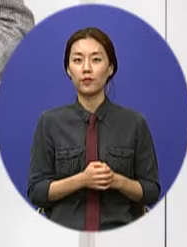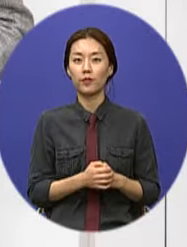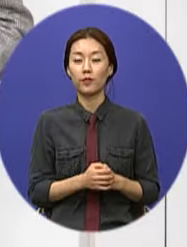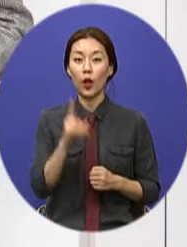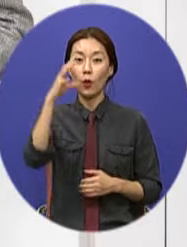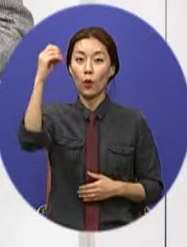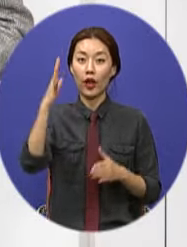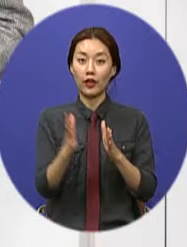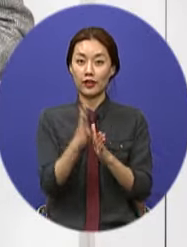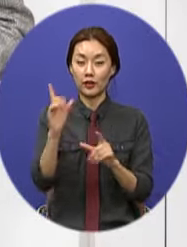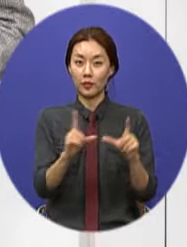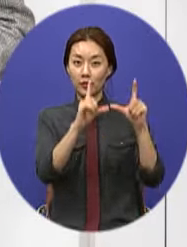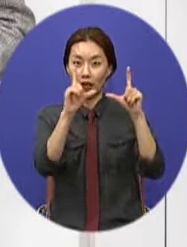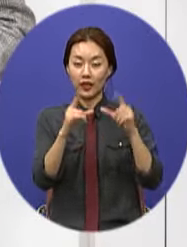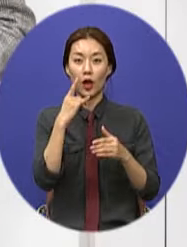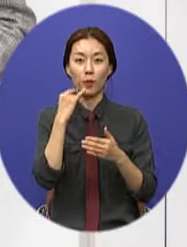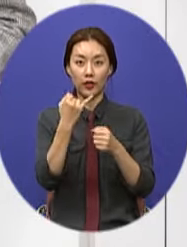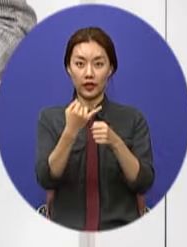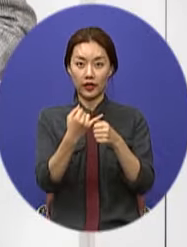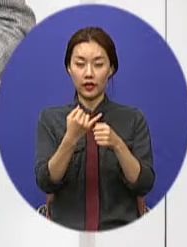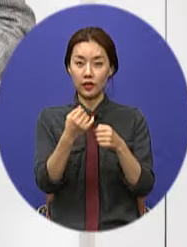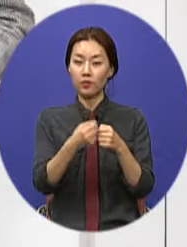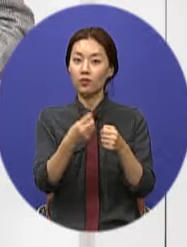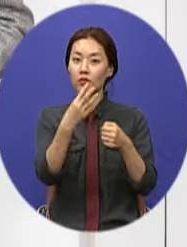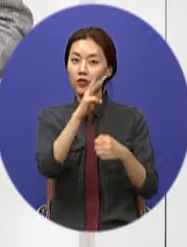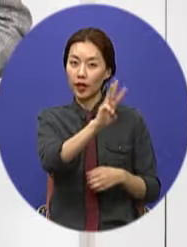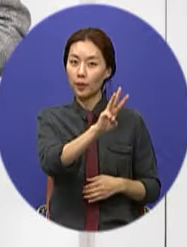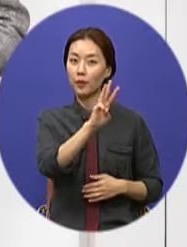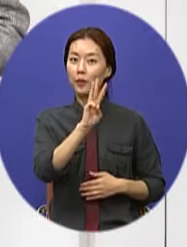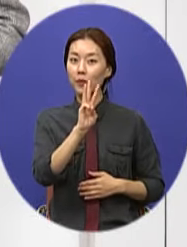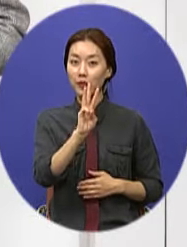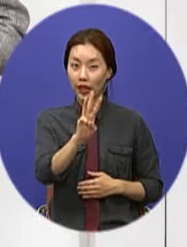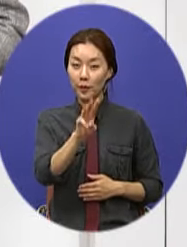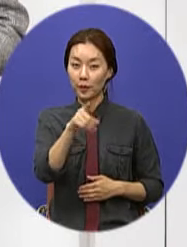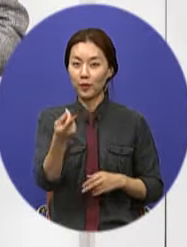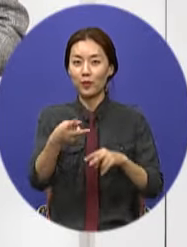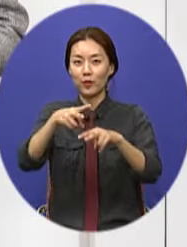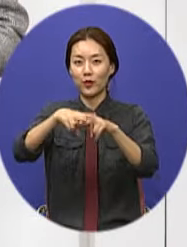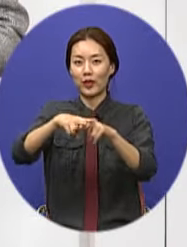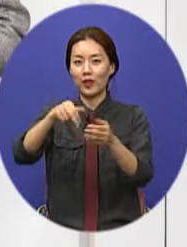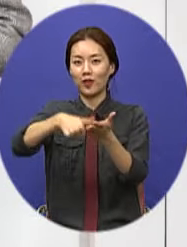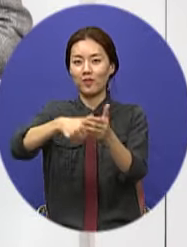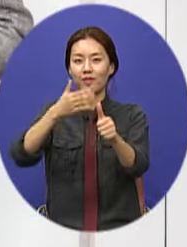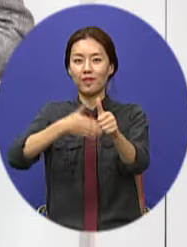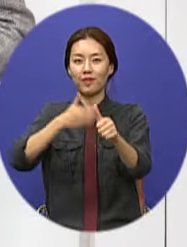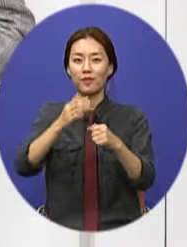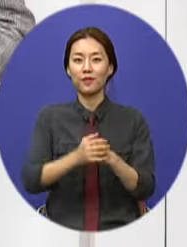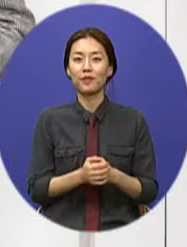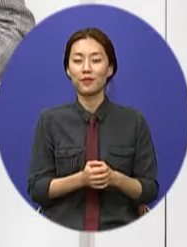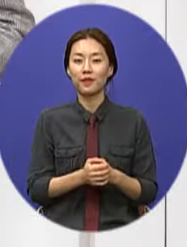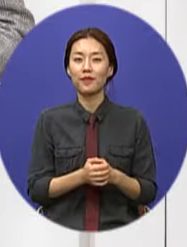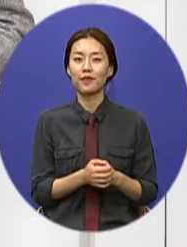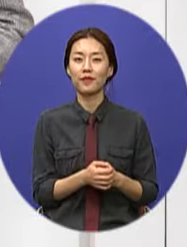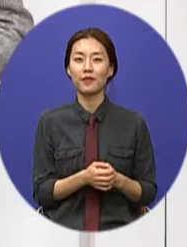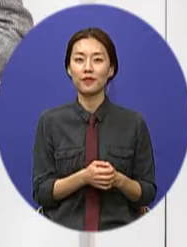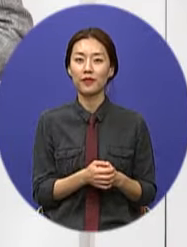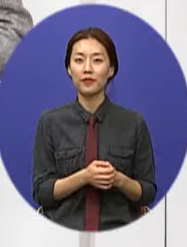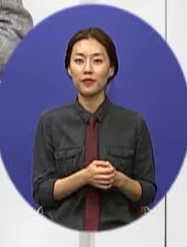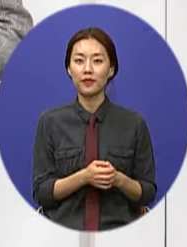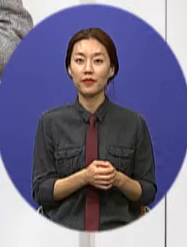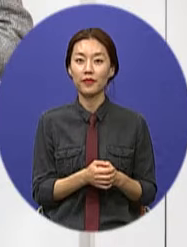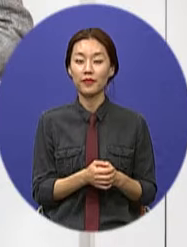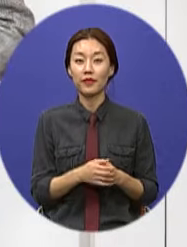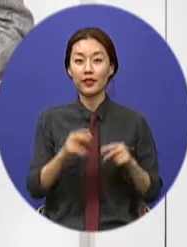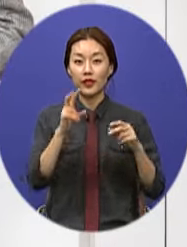우리 고양시에서 사시는 어머니가 3번, 세 번째니까 3번. 33 누르시고 우물정자를 눌러 주시면 신청이 완료되겠습니다. 네, 네.